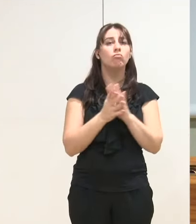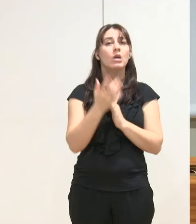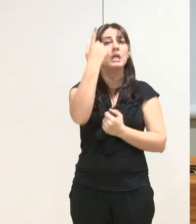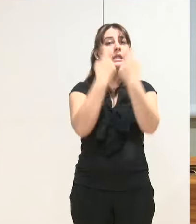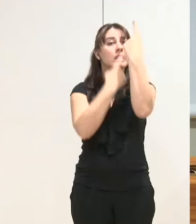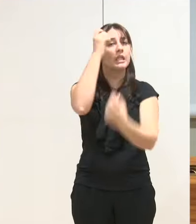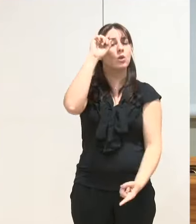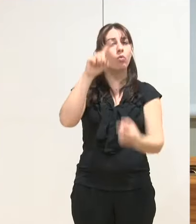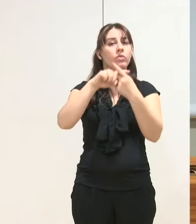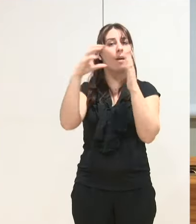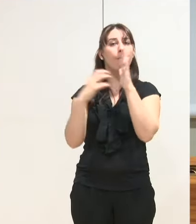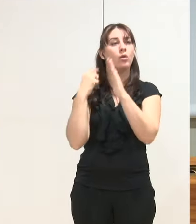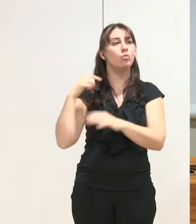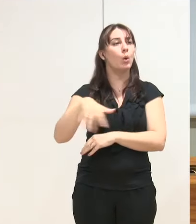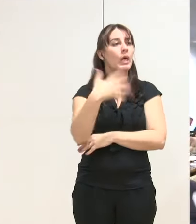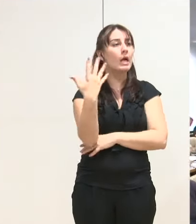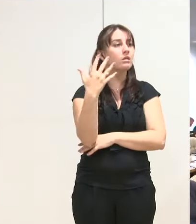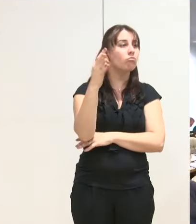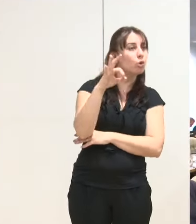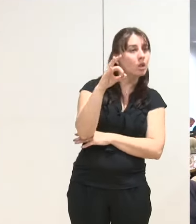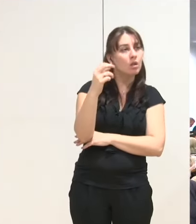qu'il y a des questions sur cette délibération numéro